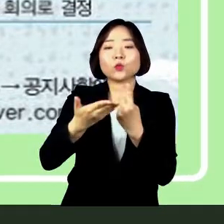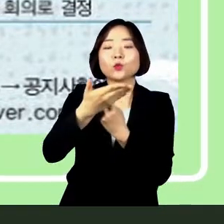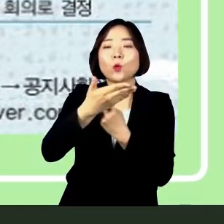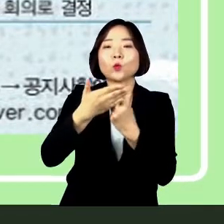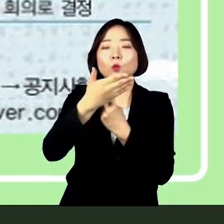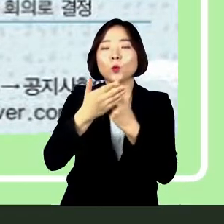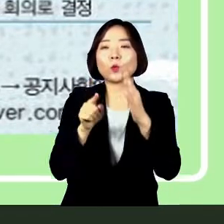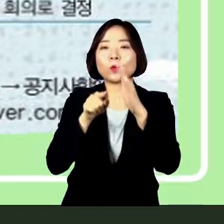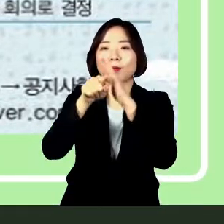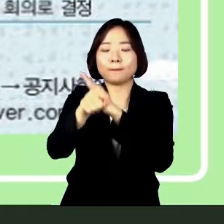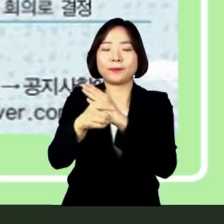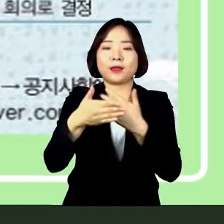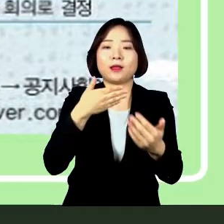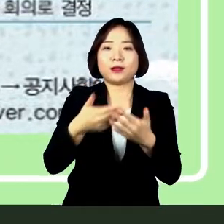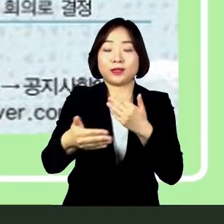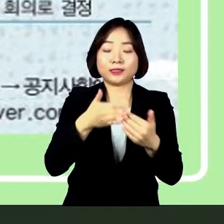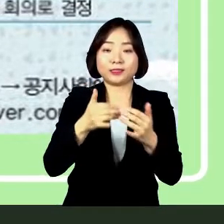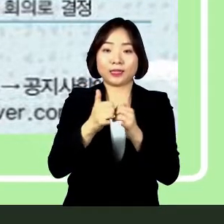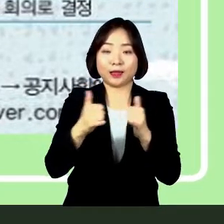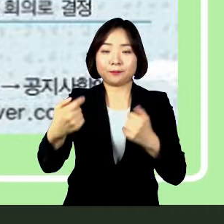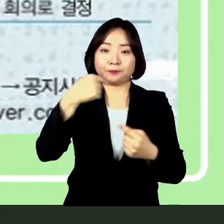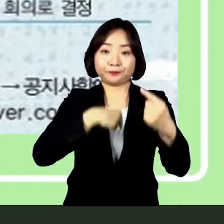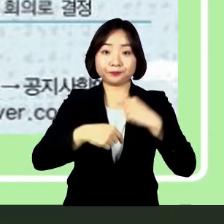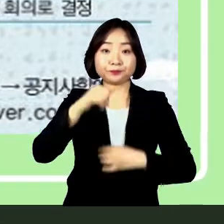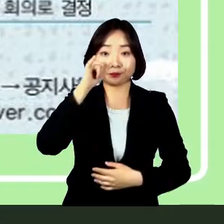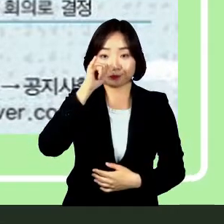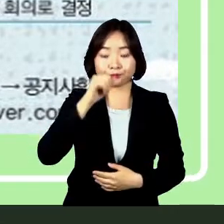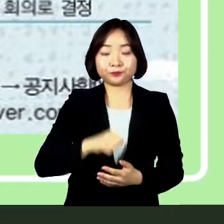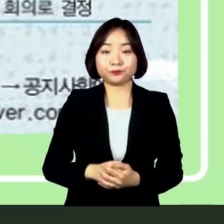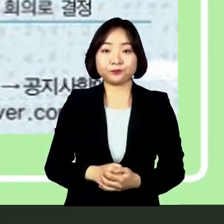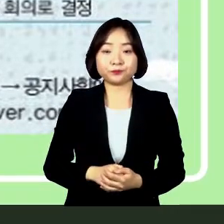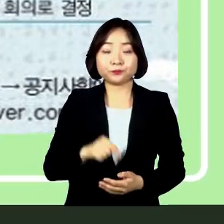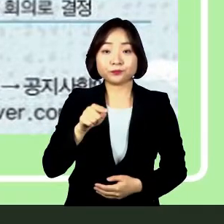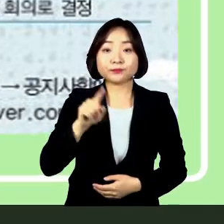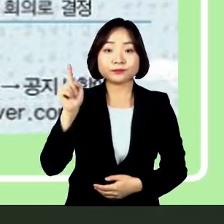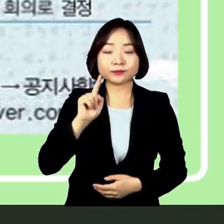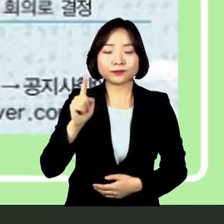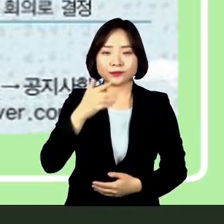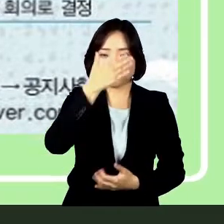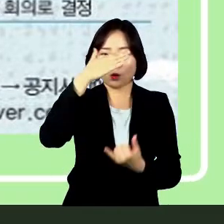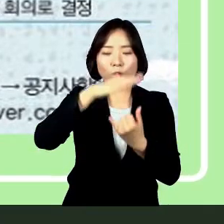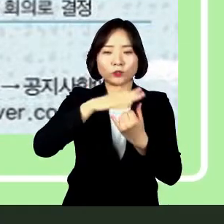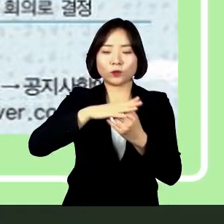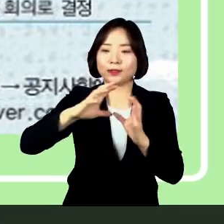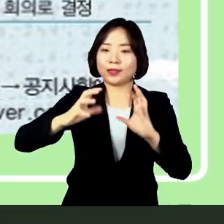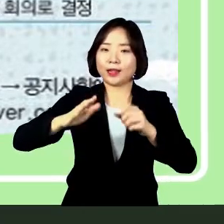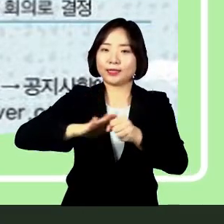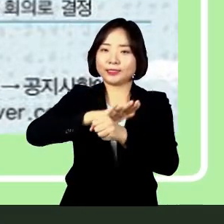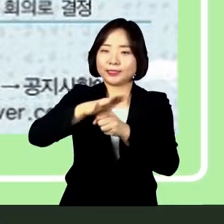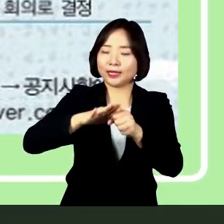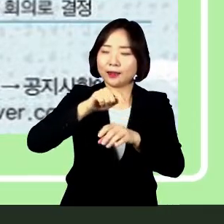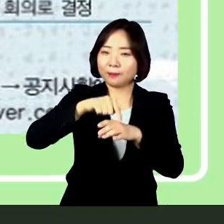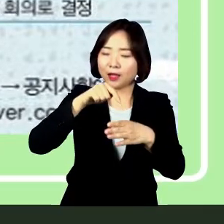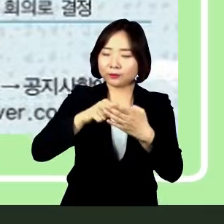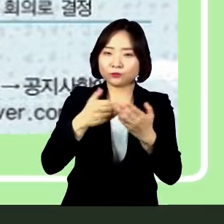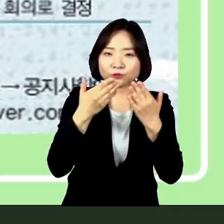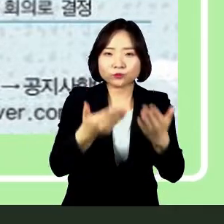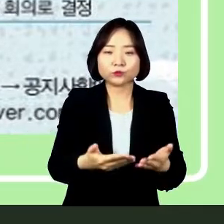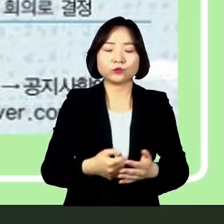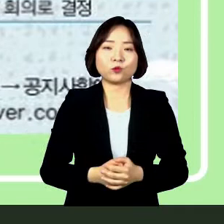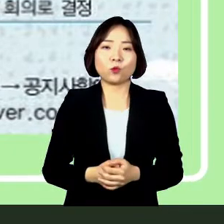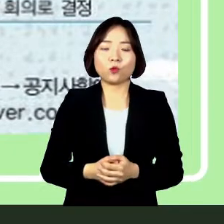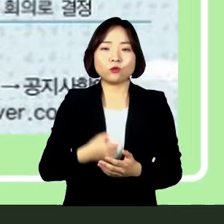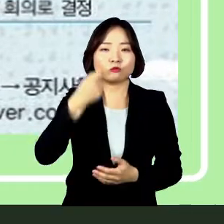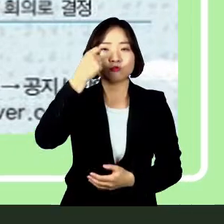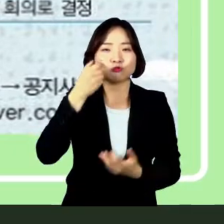공개 모집 선발합니다. 이번 역사탐방 프로그램은 청소년들에게 나라사랑의 마음을 심어주고 울릉도와